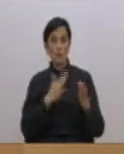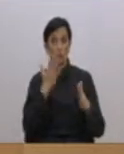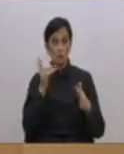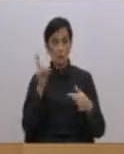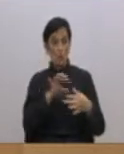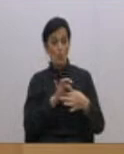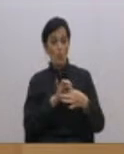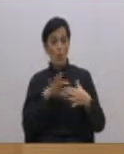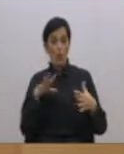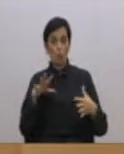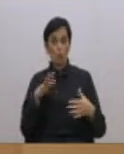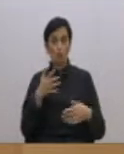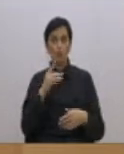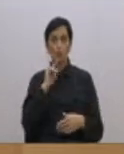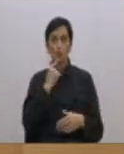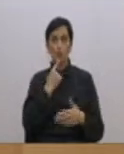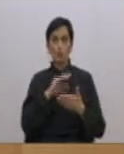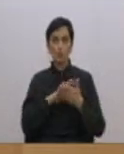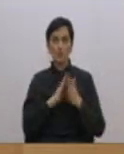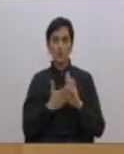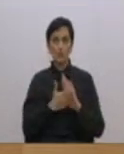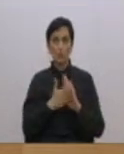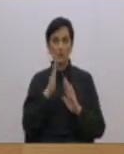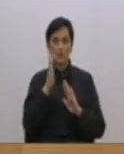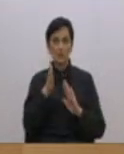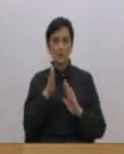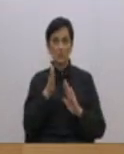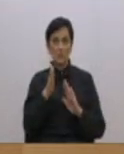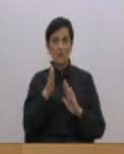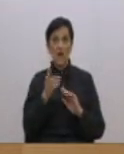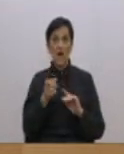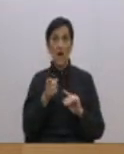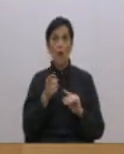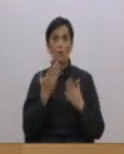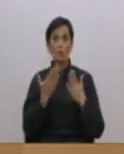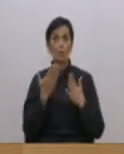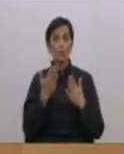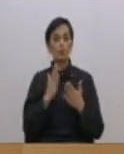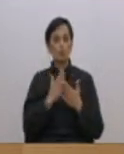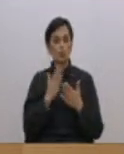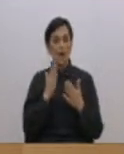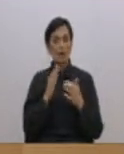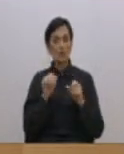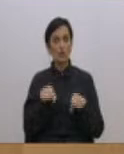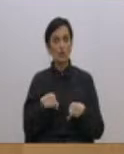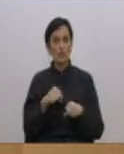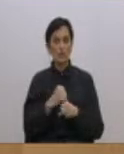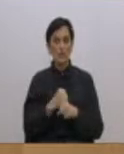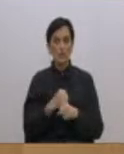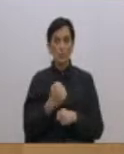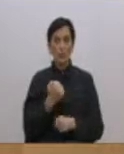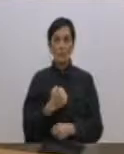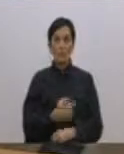მოწყვეტილები არიან, ნუ ბევრად უფრო რთული სიტუაცია იქნება და ამის თეორი შეიძლება თუ არსებობს, მაინტერესებს, მადლობა.